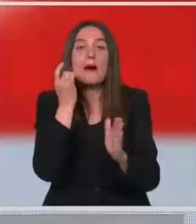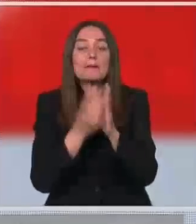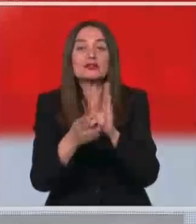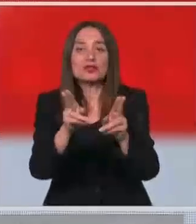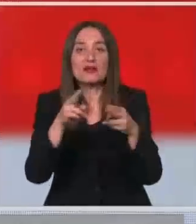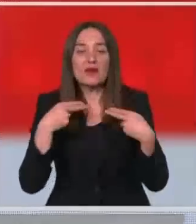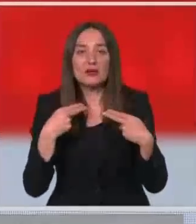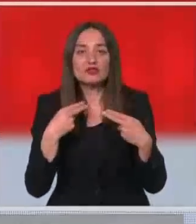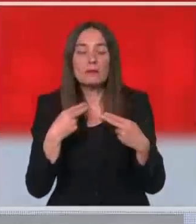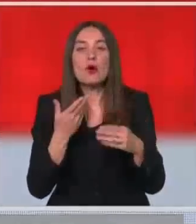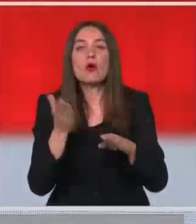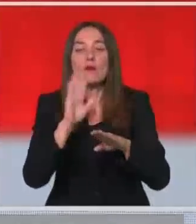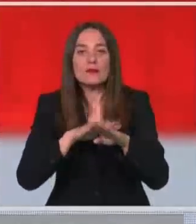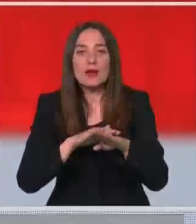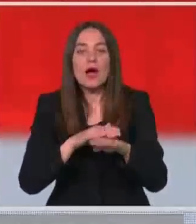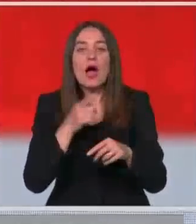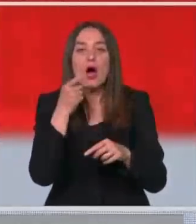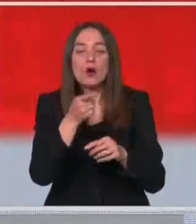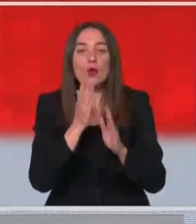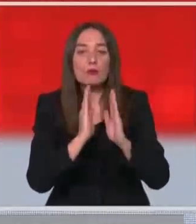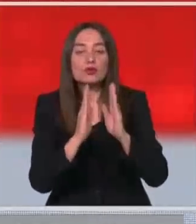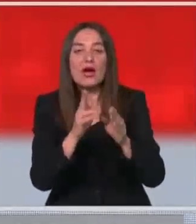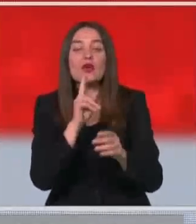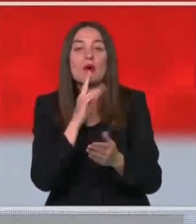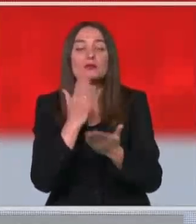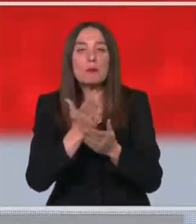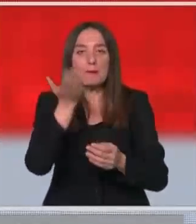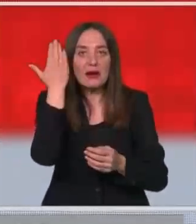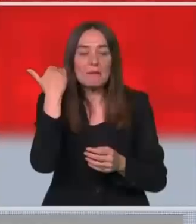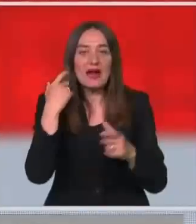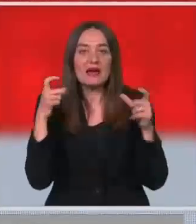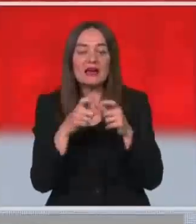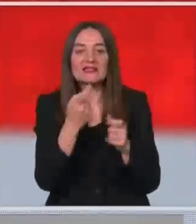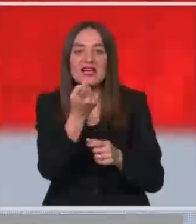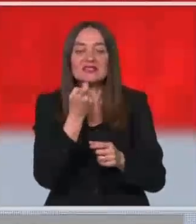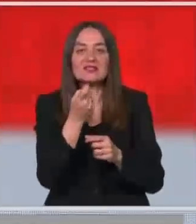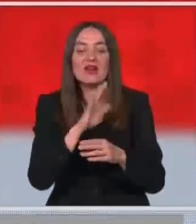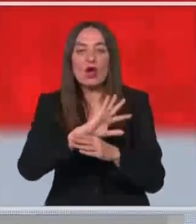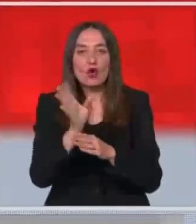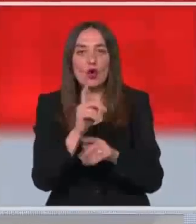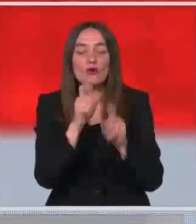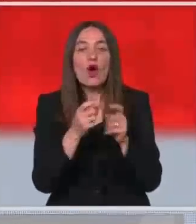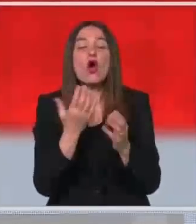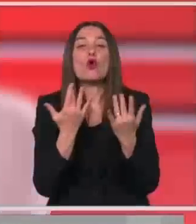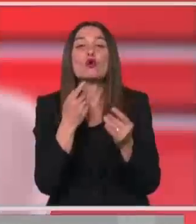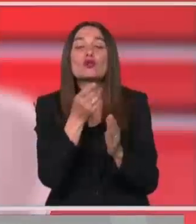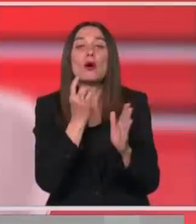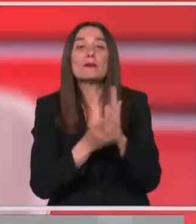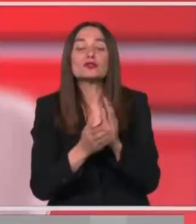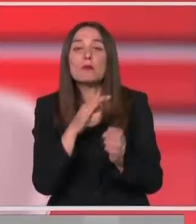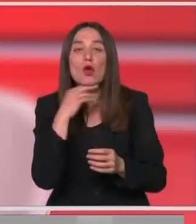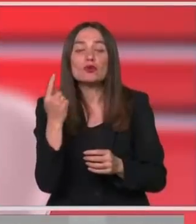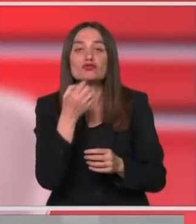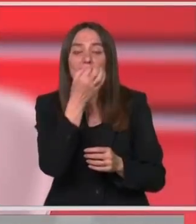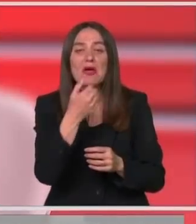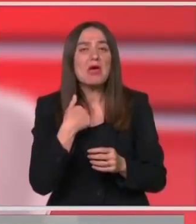vraćamo na onu putanju u kome smo bili pre krize izazvane koronavirusom. Koliko je to brzo? To će vas mnogi pitati. Pa ja ne